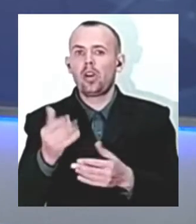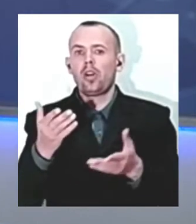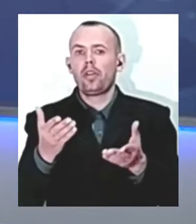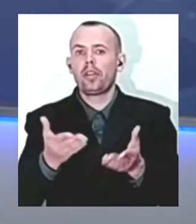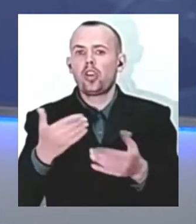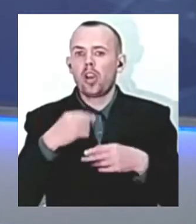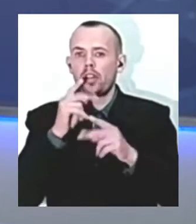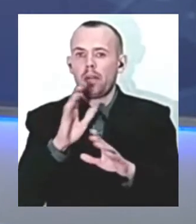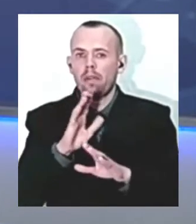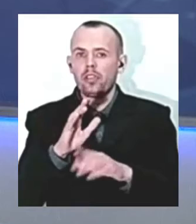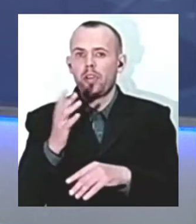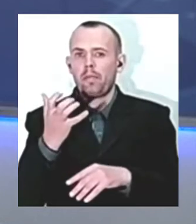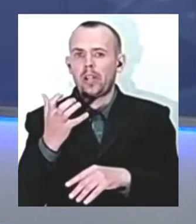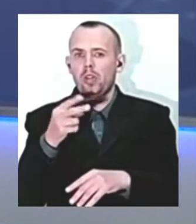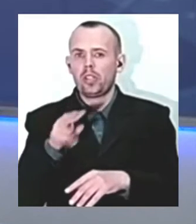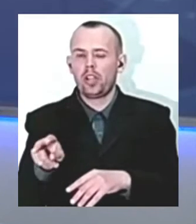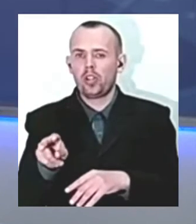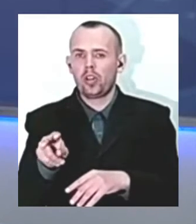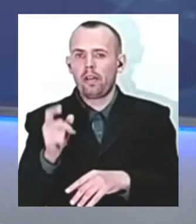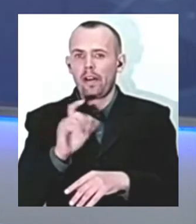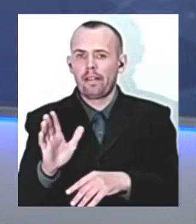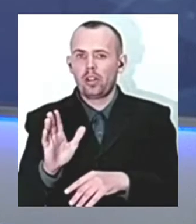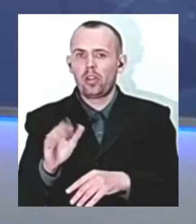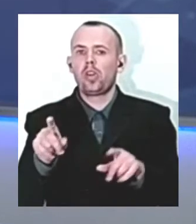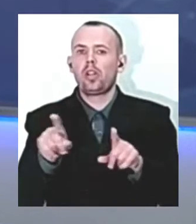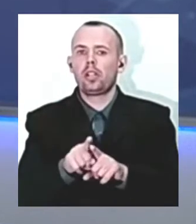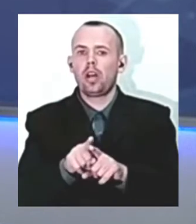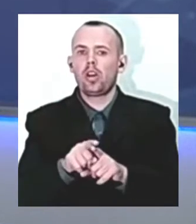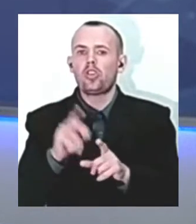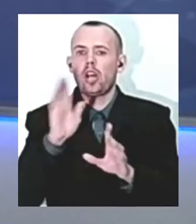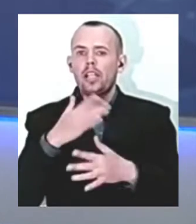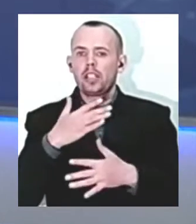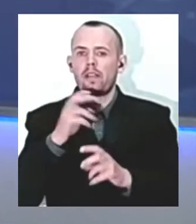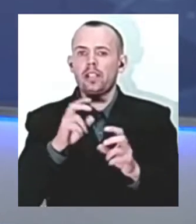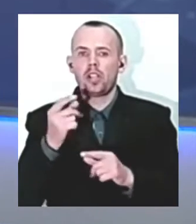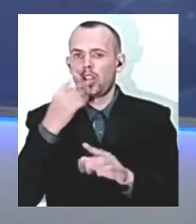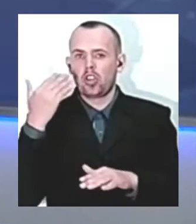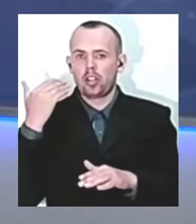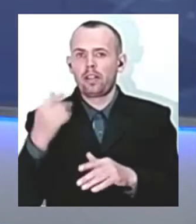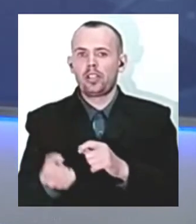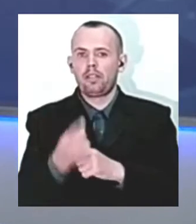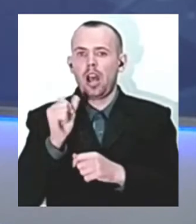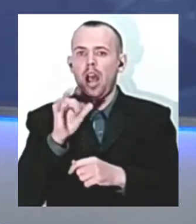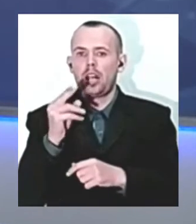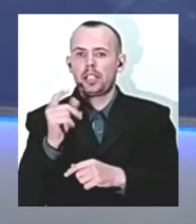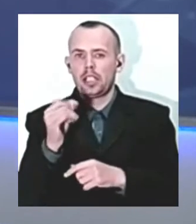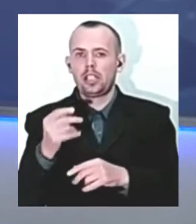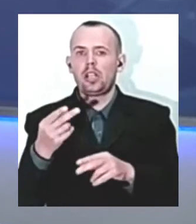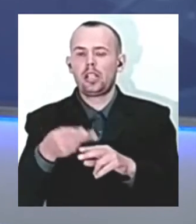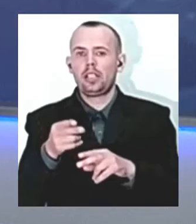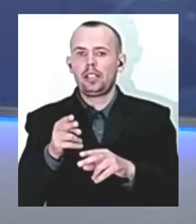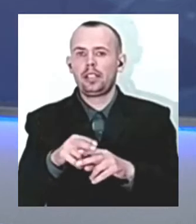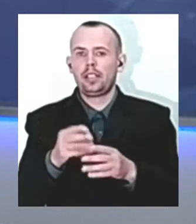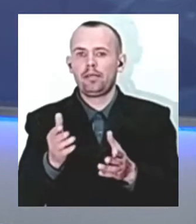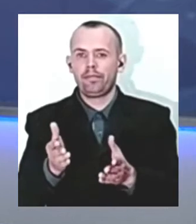500 літрів в хвилину. Також киснева станція нещодавно з'явилася в Арцизі, це південь